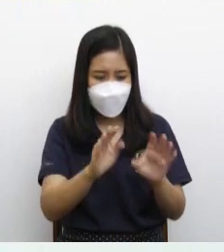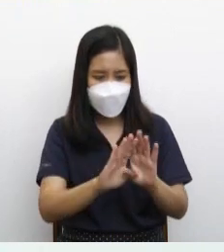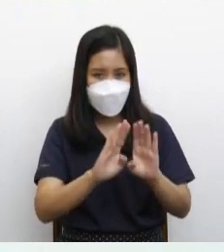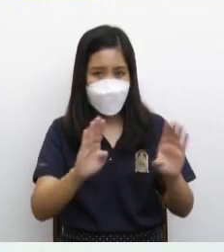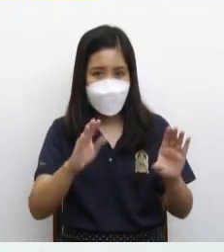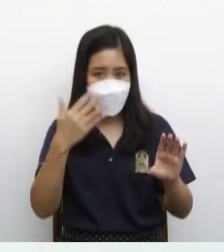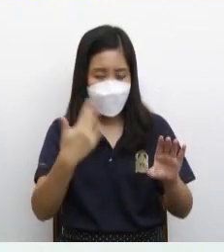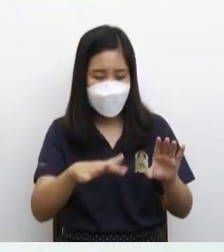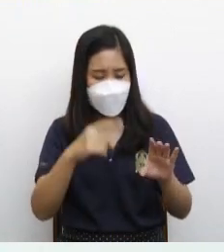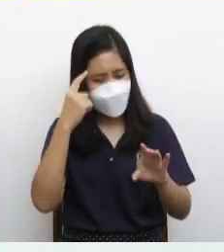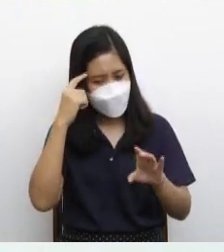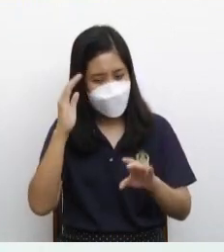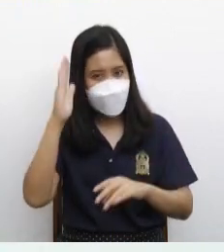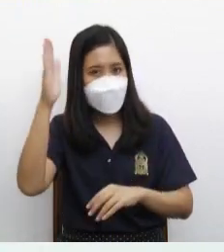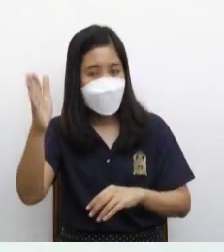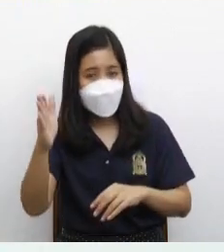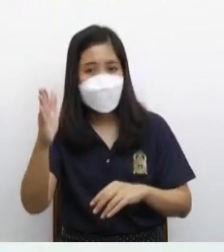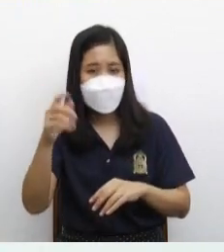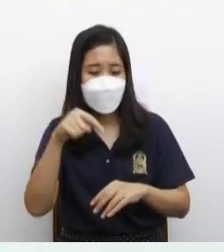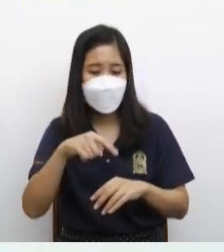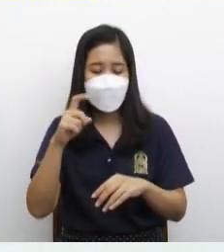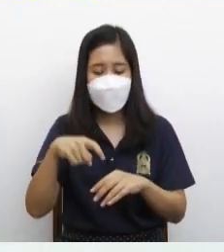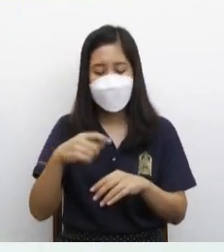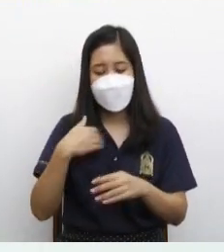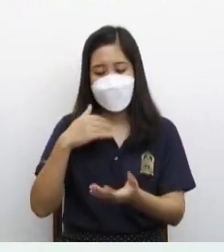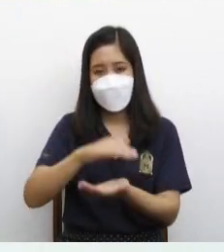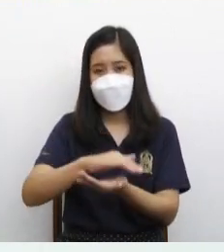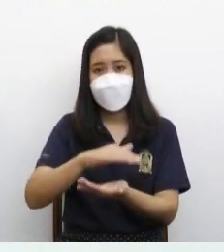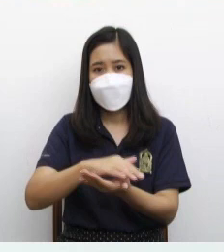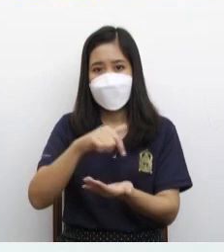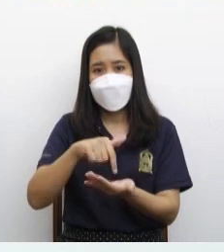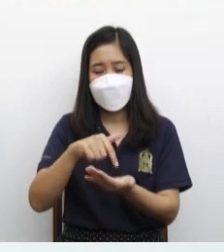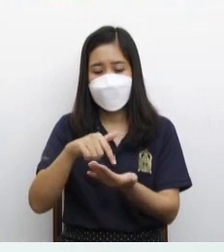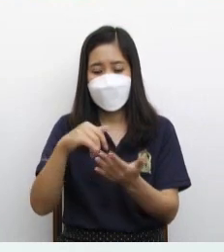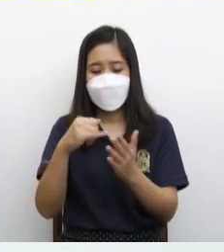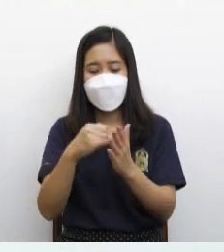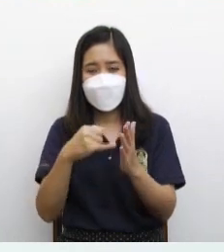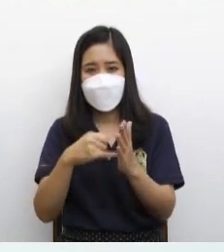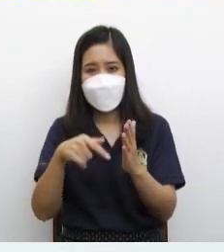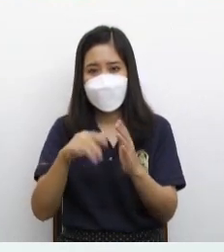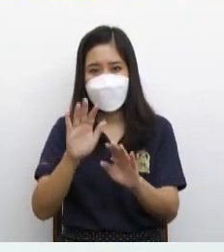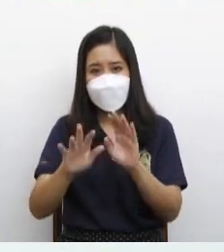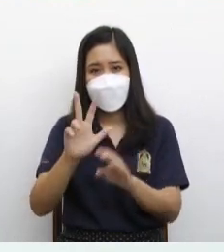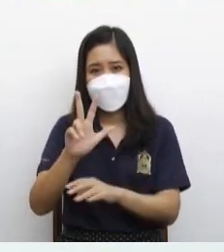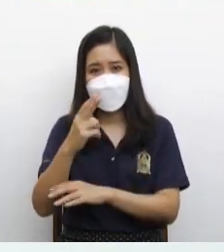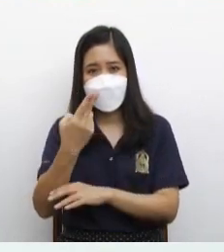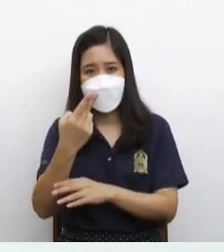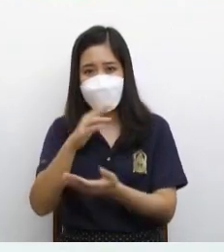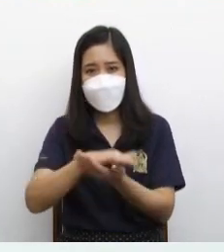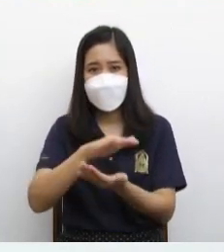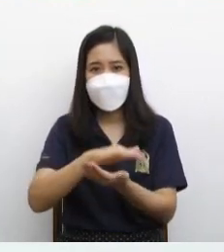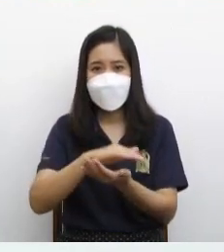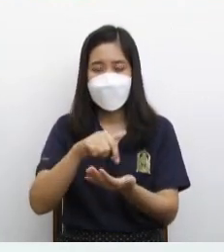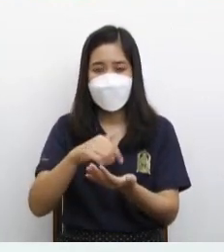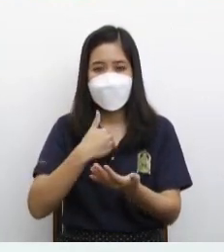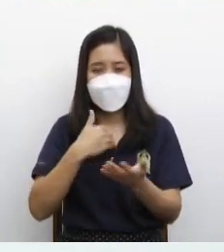ภาพแนะนาคดเนี่ยเราคงไม่สามารถมีโรงเรียนอยู่ในจำนวนถึง 3,000ปัจจุบันได้อันเนื่องมา